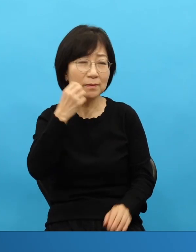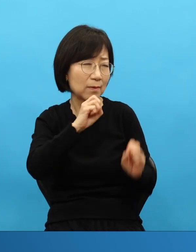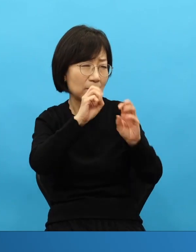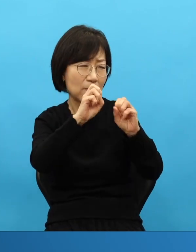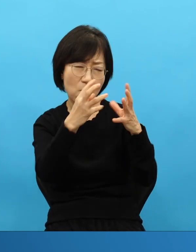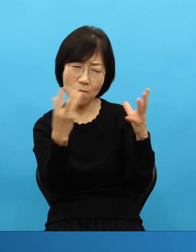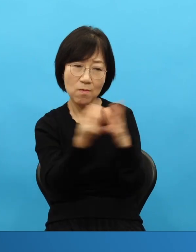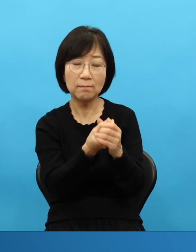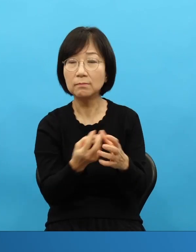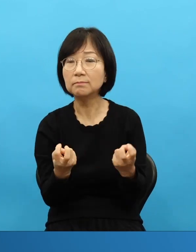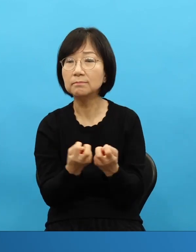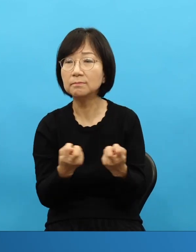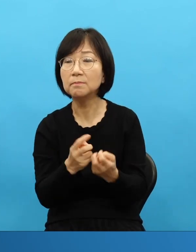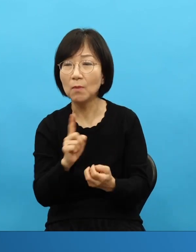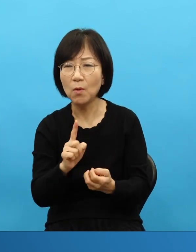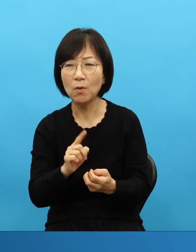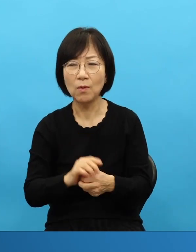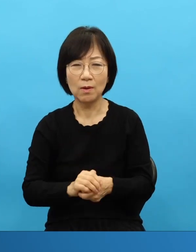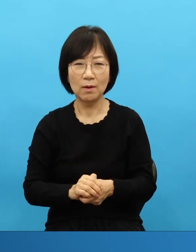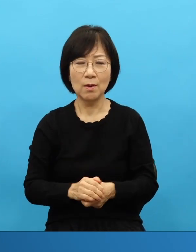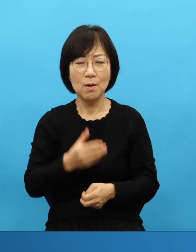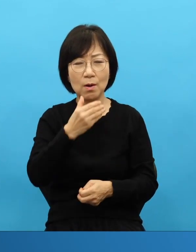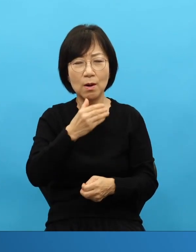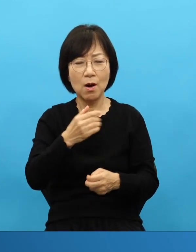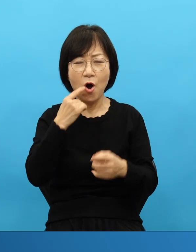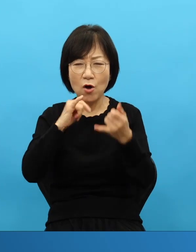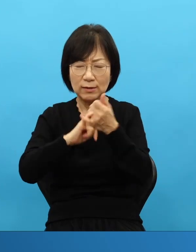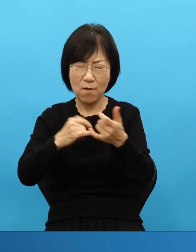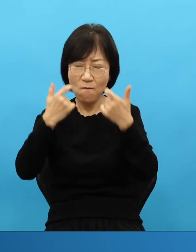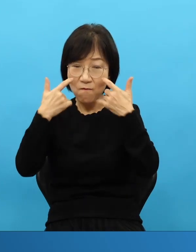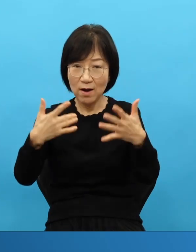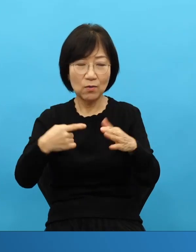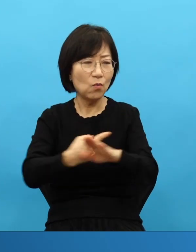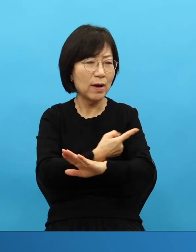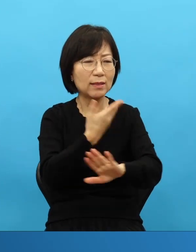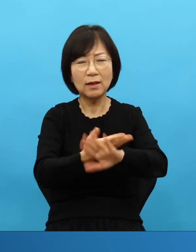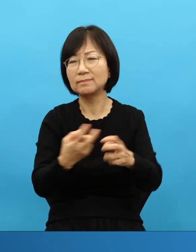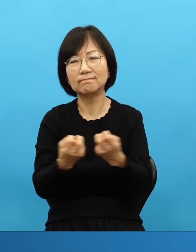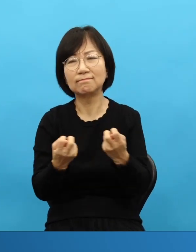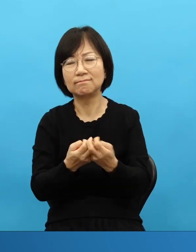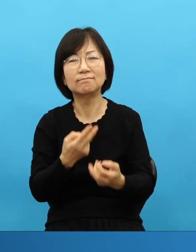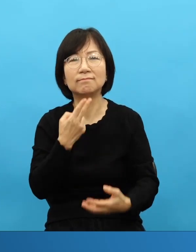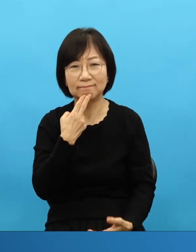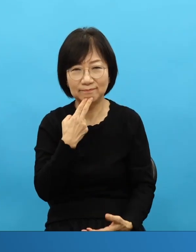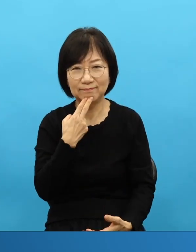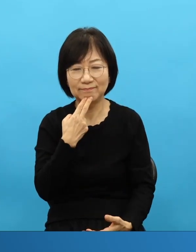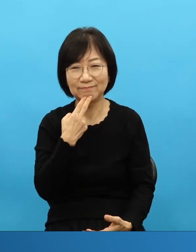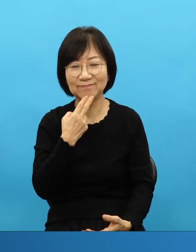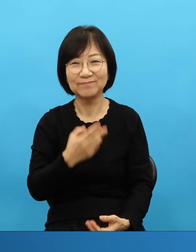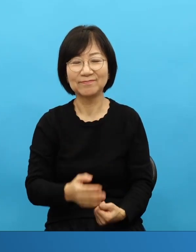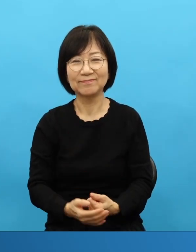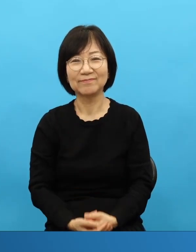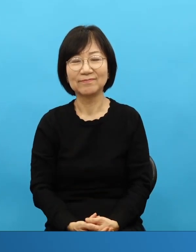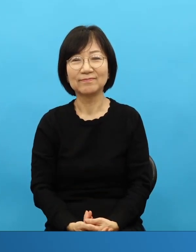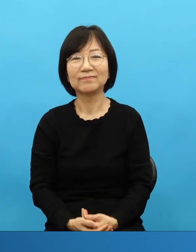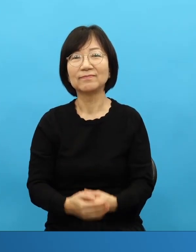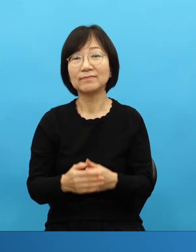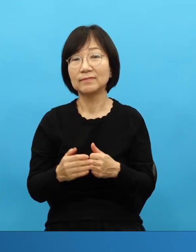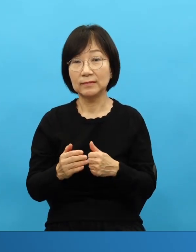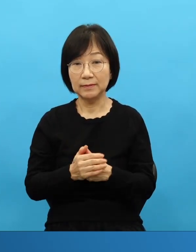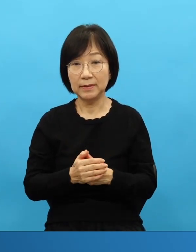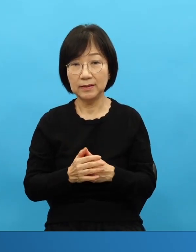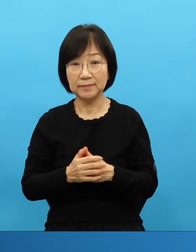impossible with anything else. 그래서 이번 집회 And so for this